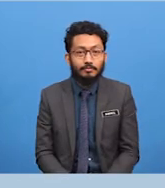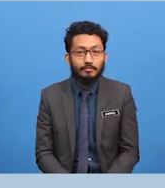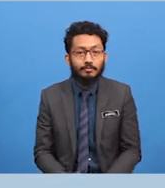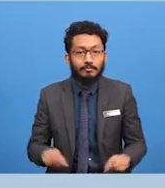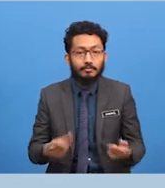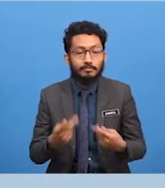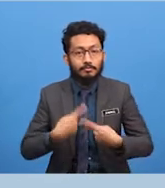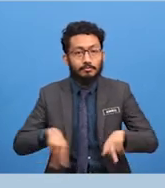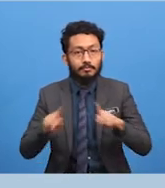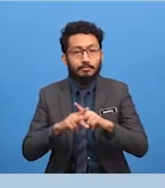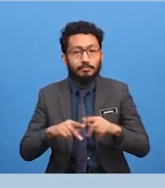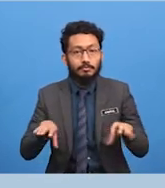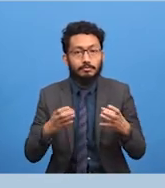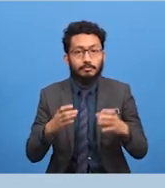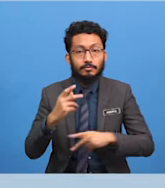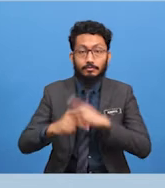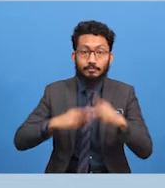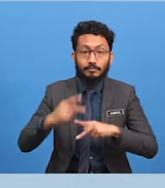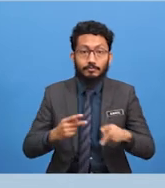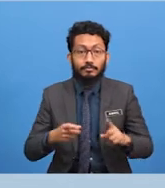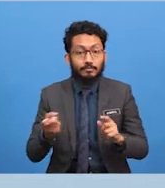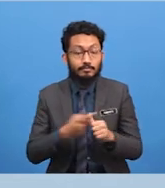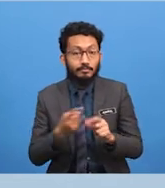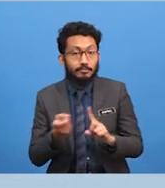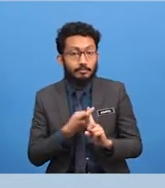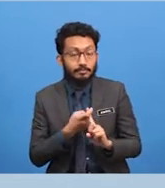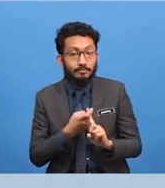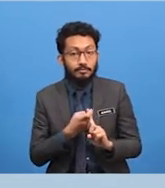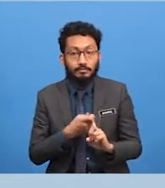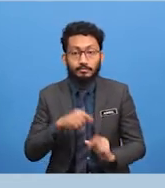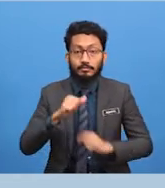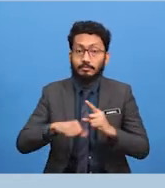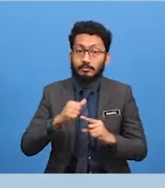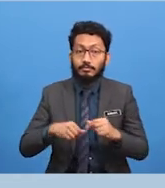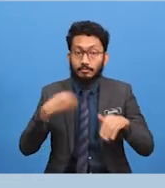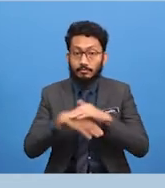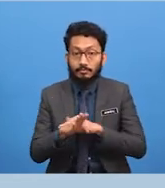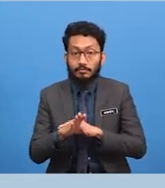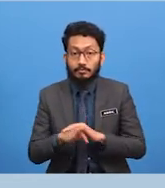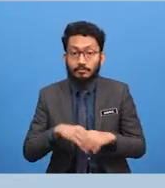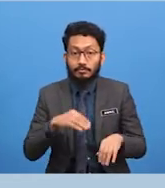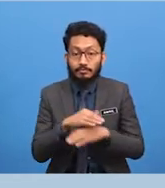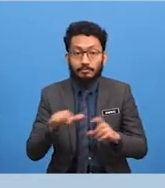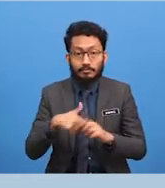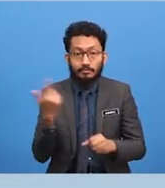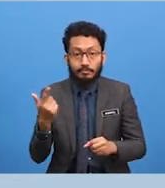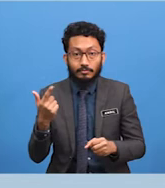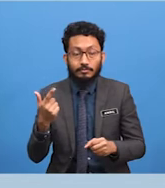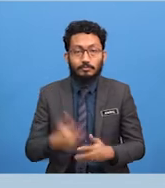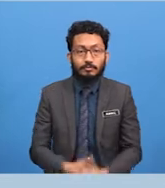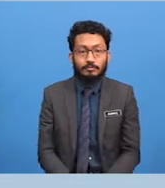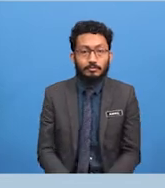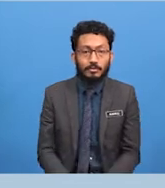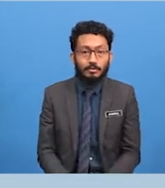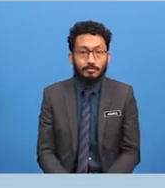Pengurus perlu membuat kajian berkaitan dengan persekitaran dalaman dan luaran organisasi.